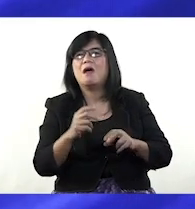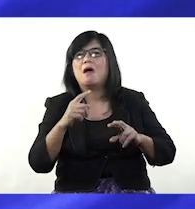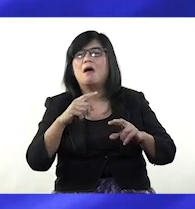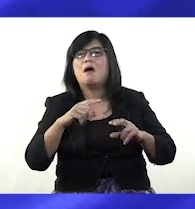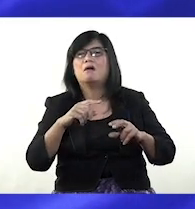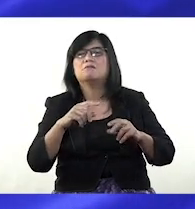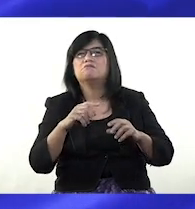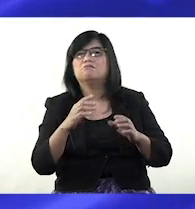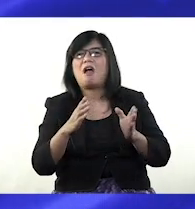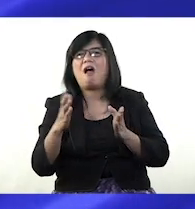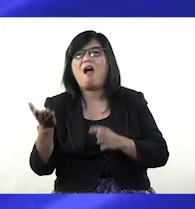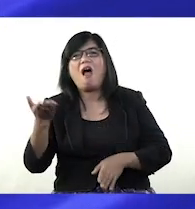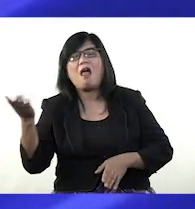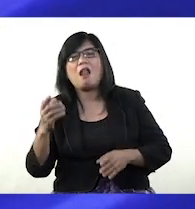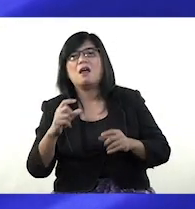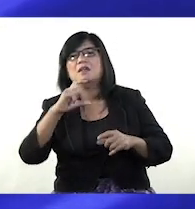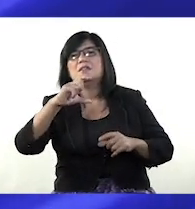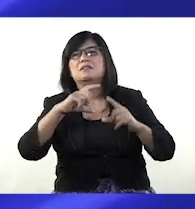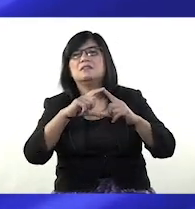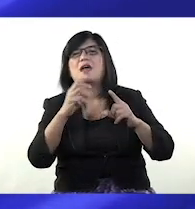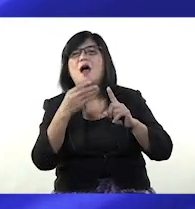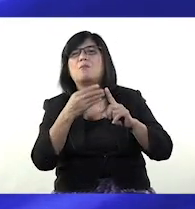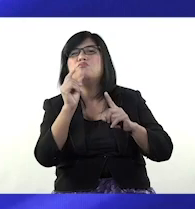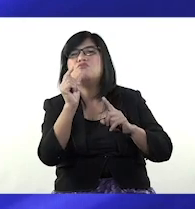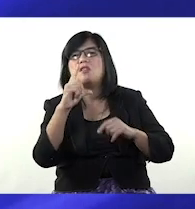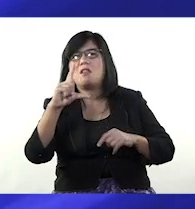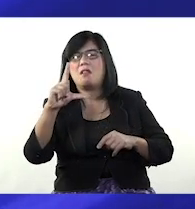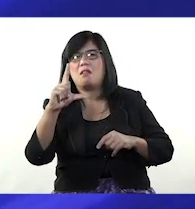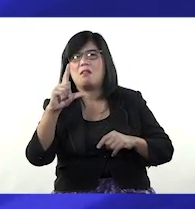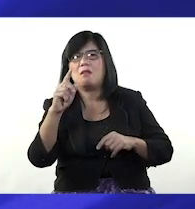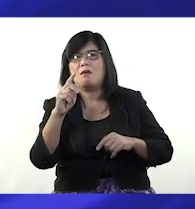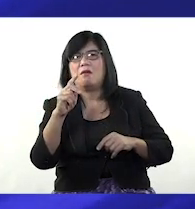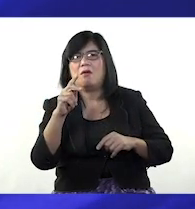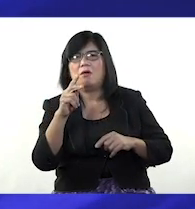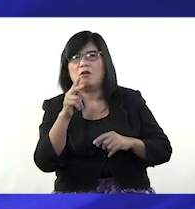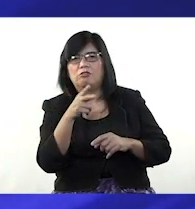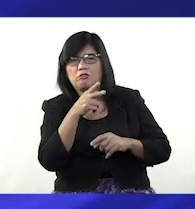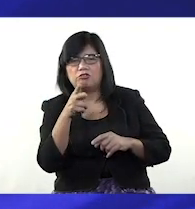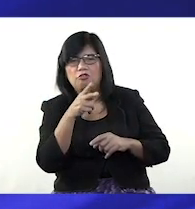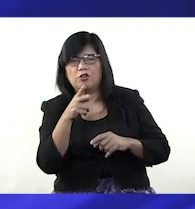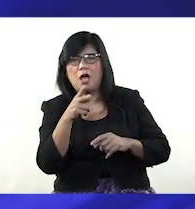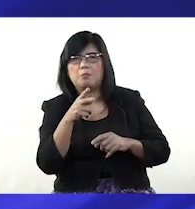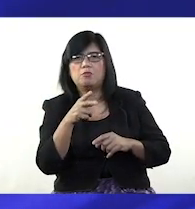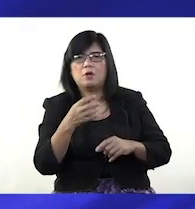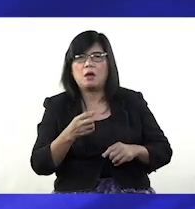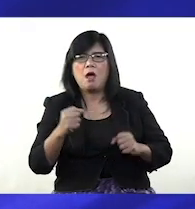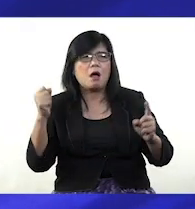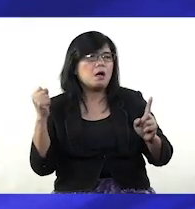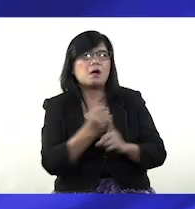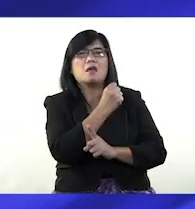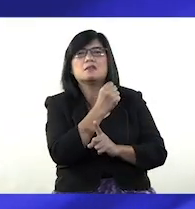Hai tayangan-tayangan sekarang perbulan Kak Hai menu dengan umbaran hawa nafsu seksual nafsu daging